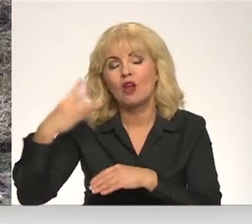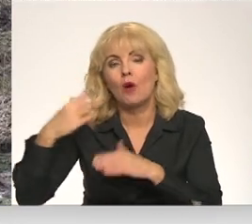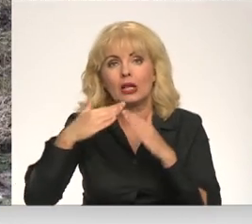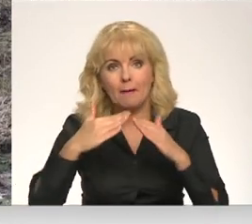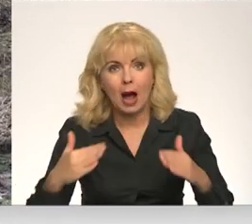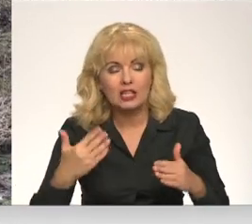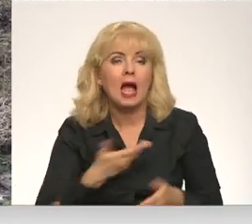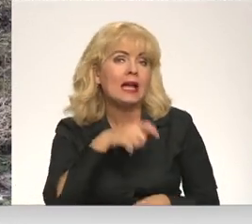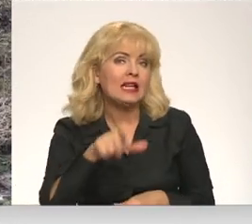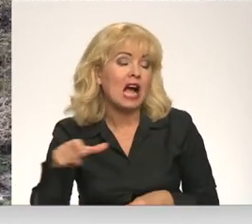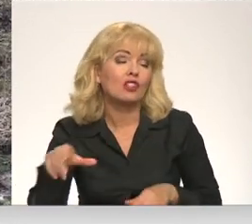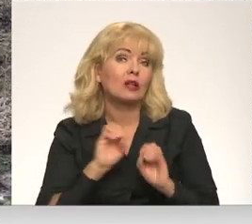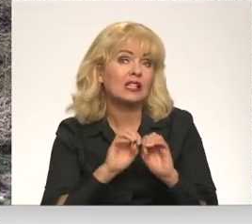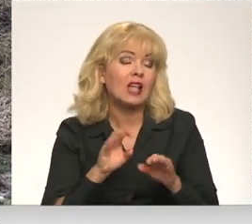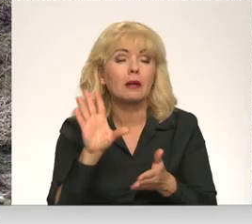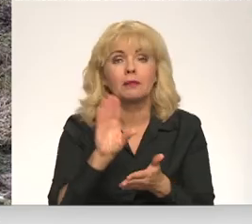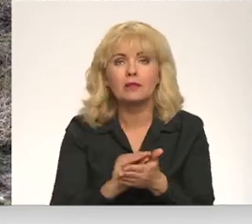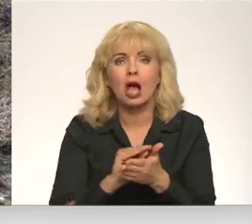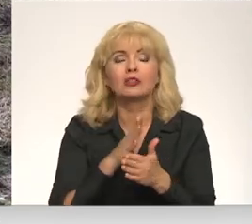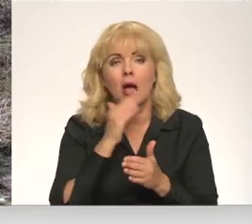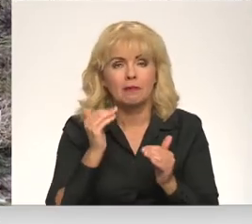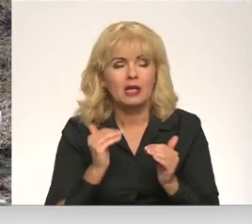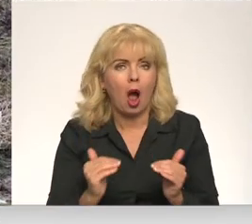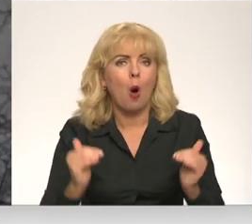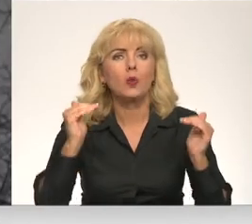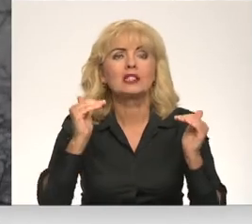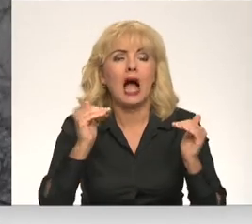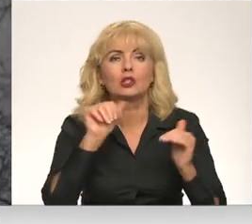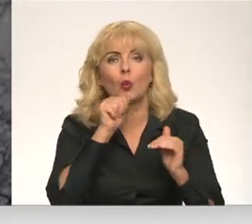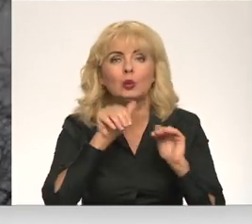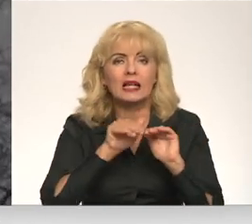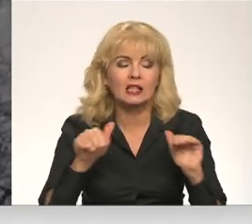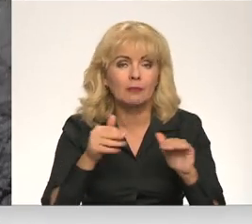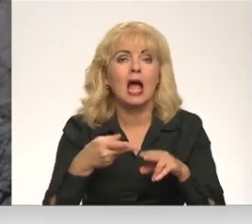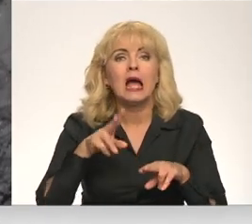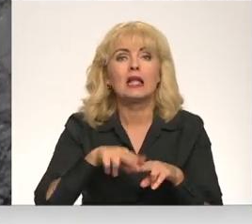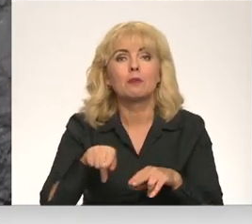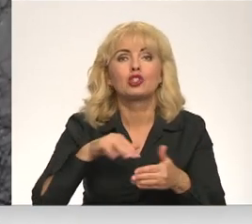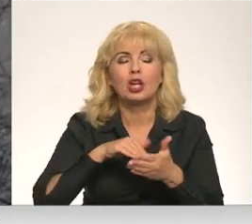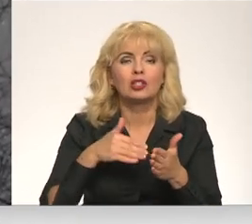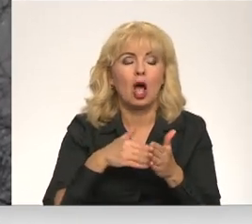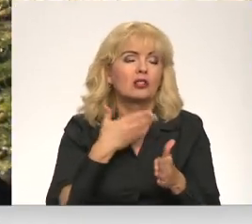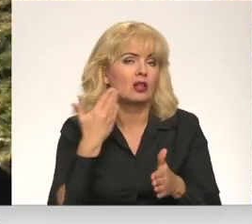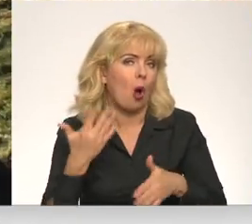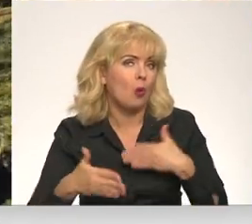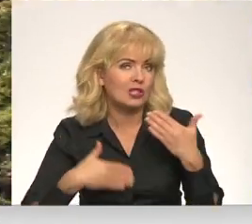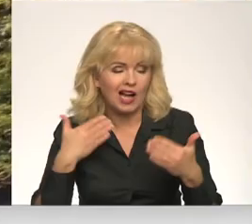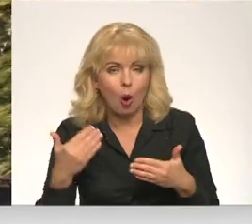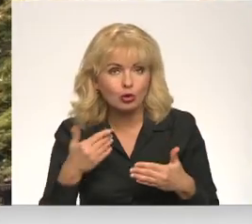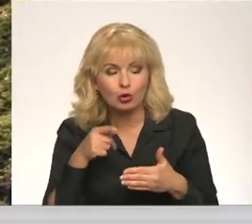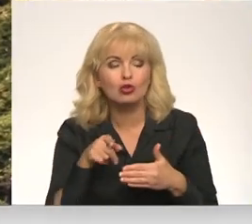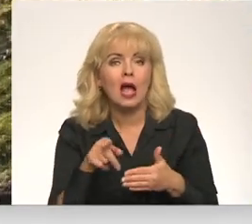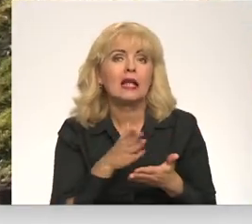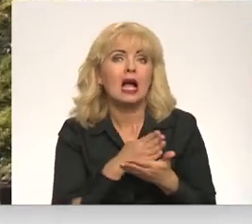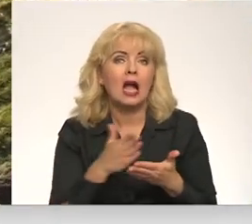mājas. Iedzīvotājs stāsta, ka ir pieredzēts daudz augstāks ūdens līmenis, tāpēc šī situācija nav satraucoša. Tāda